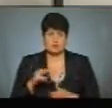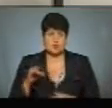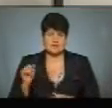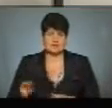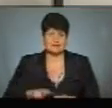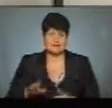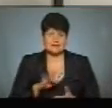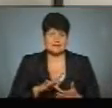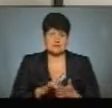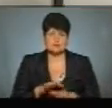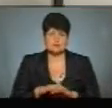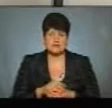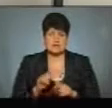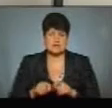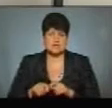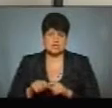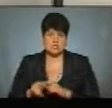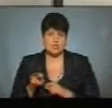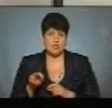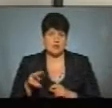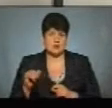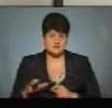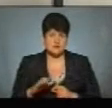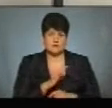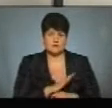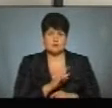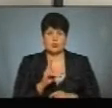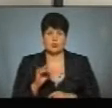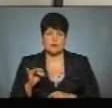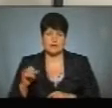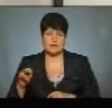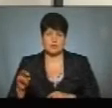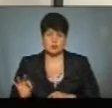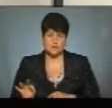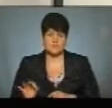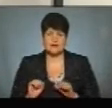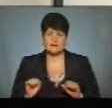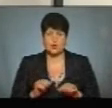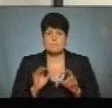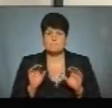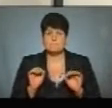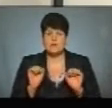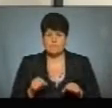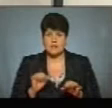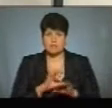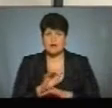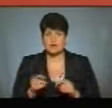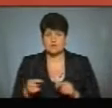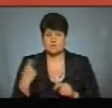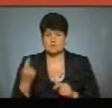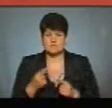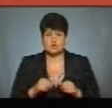із Ігорем Проциком, директором Центру суспільних досліджень «Поліс», та Володимиром Курилом, керівником правових проєктів